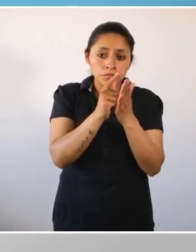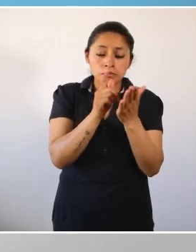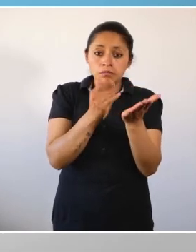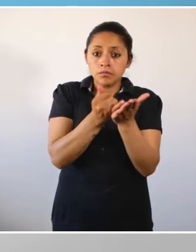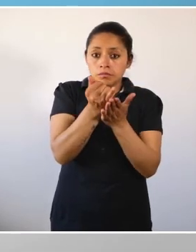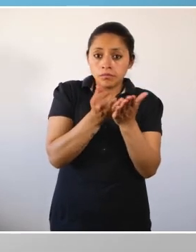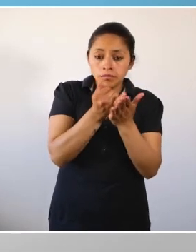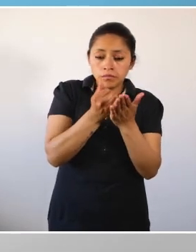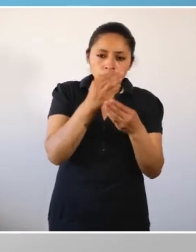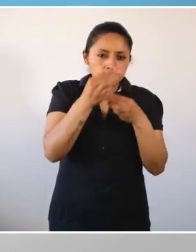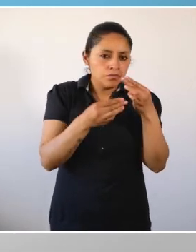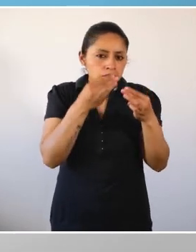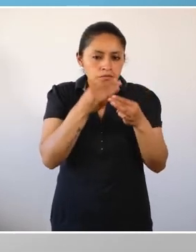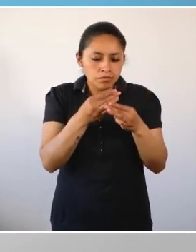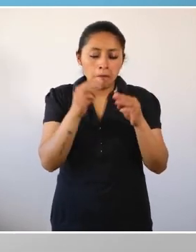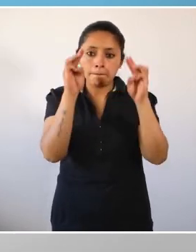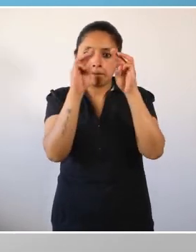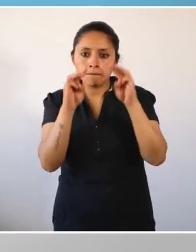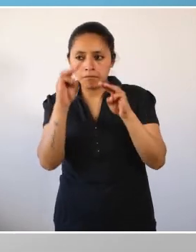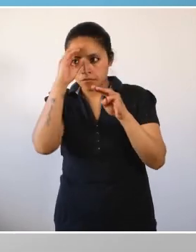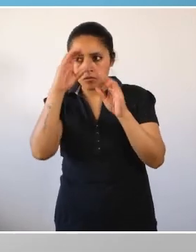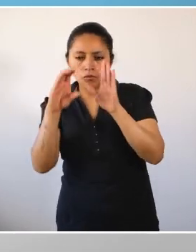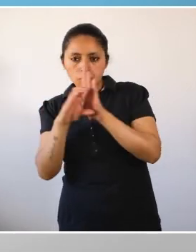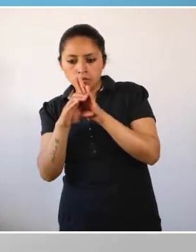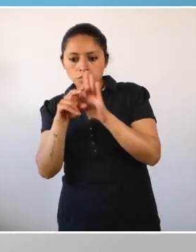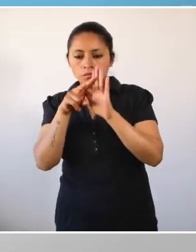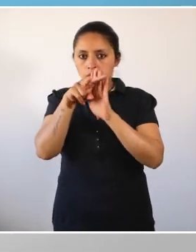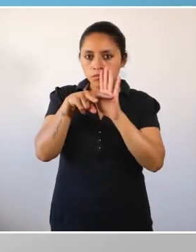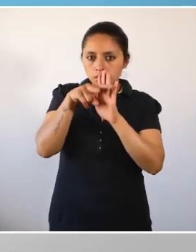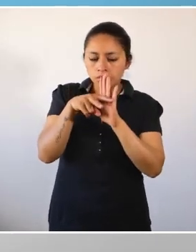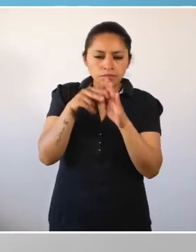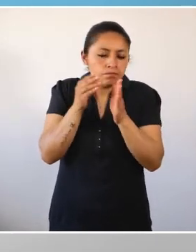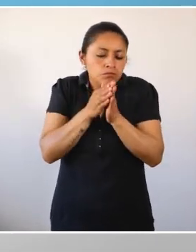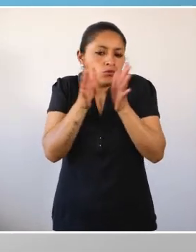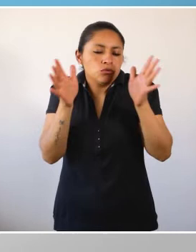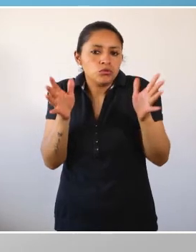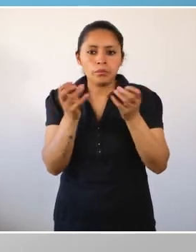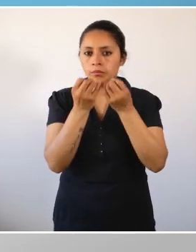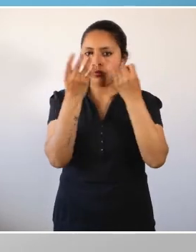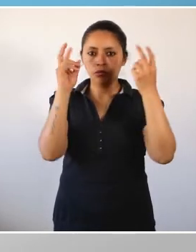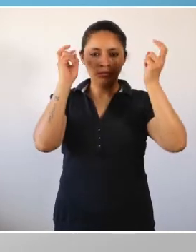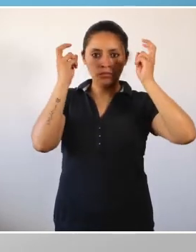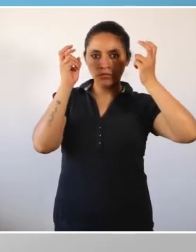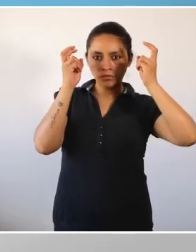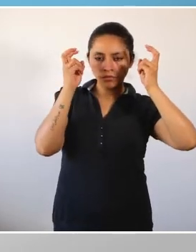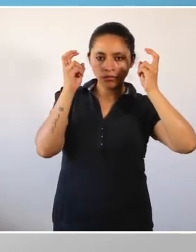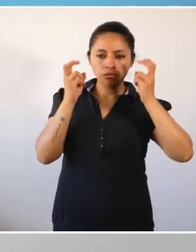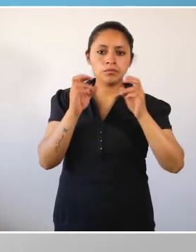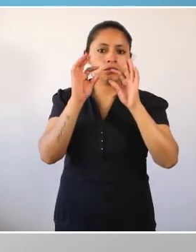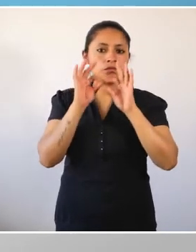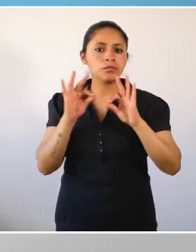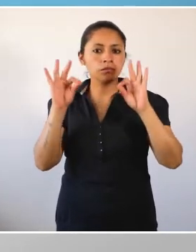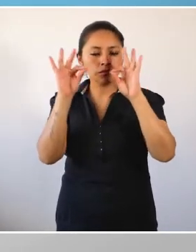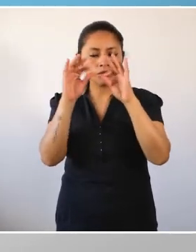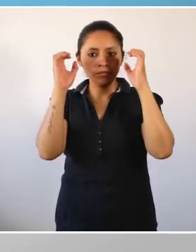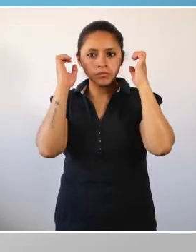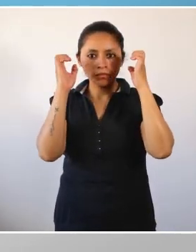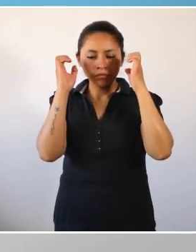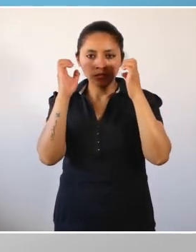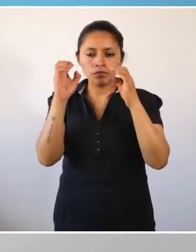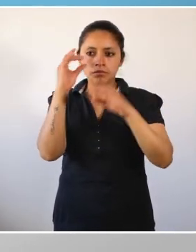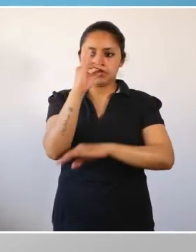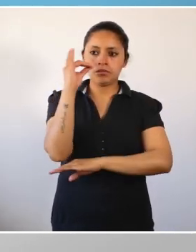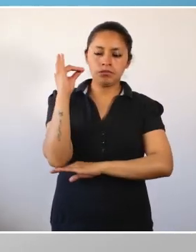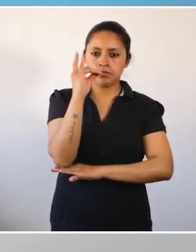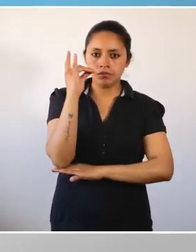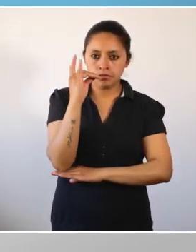foto hamukatanaka ukatja películas ukampinaka kuna utjarakiwa taqikasta qilqanaka